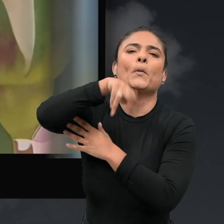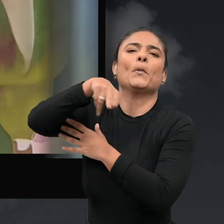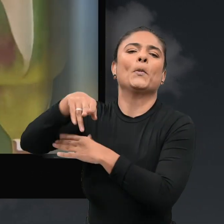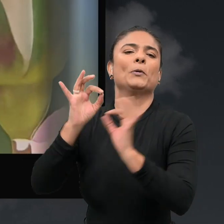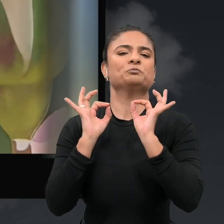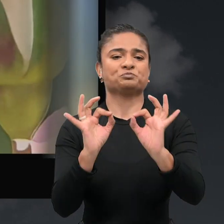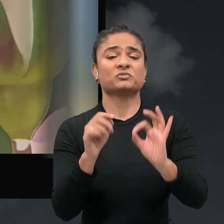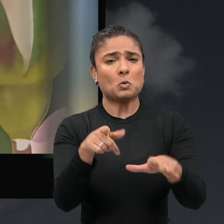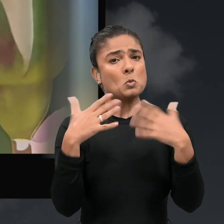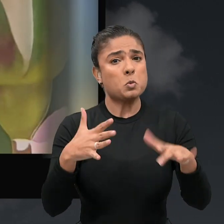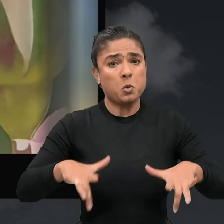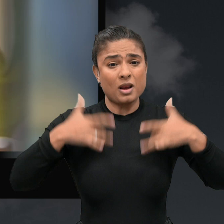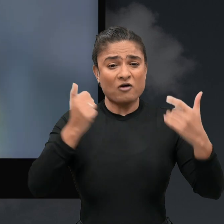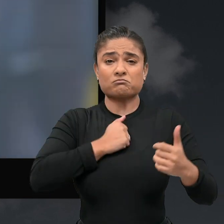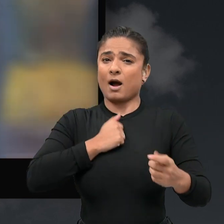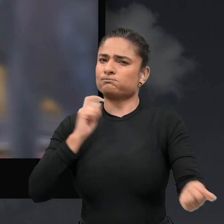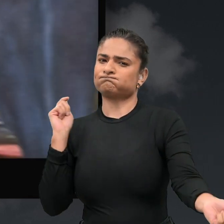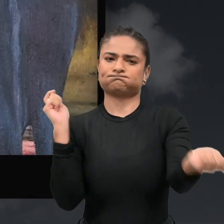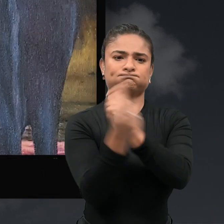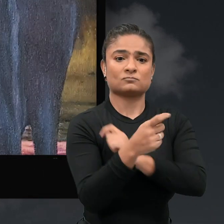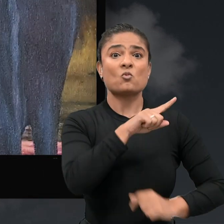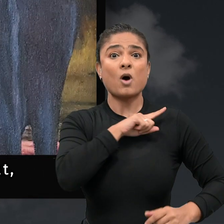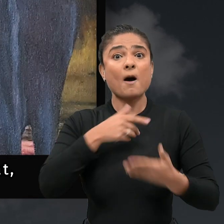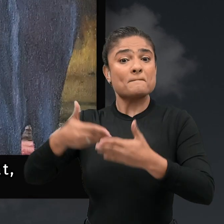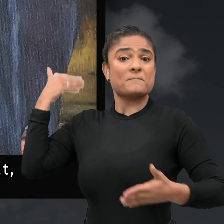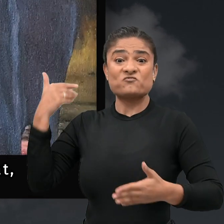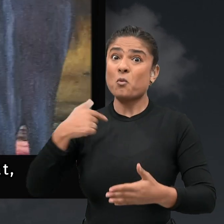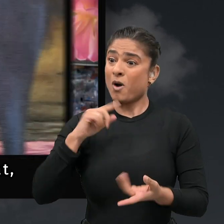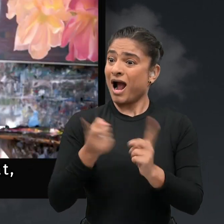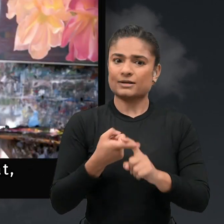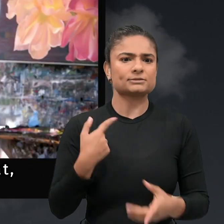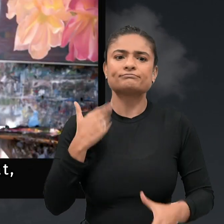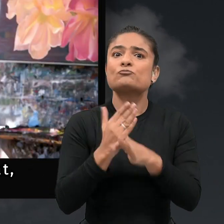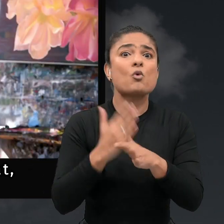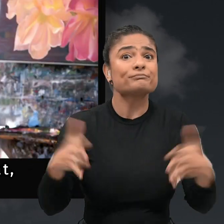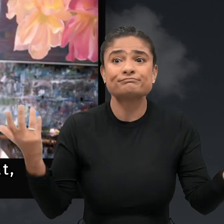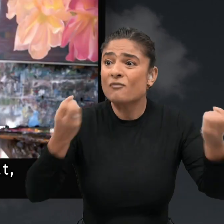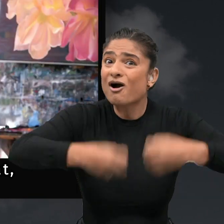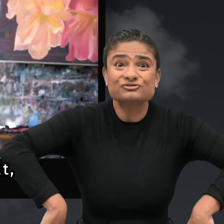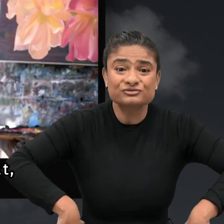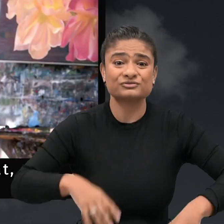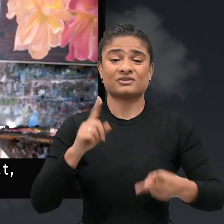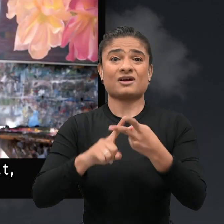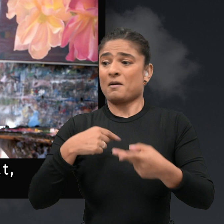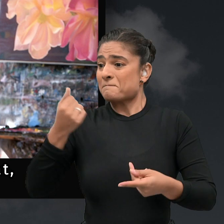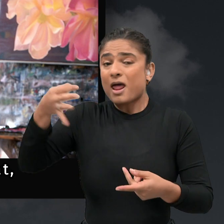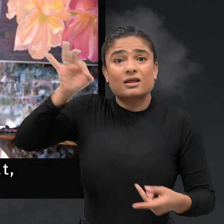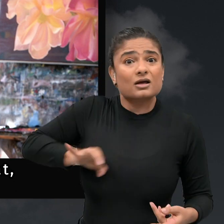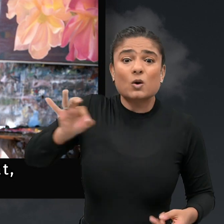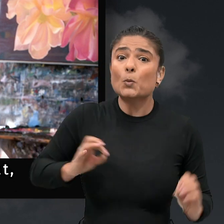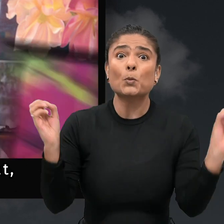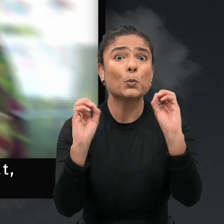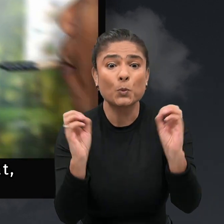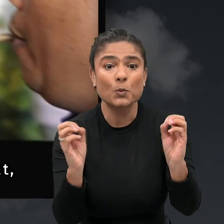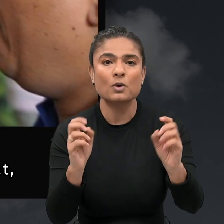mond. Dit het my lewe baie verander, want voor dit het ek het nou die ongeluk gehad, ek het my werk verloor, ek